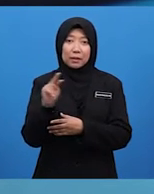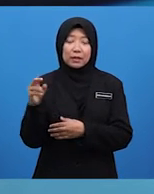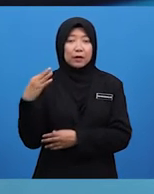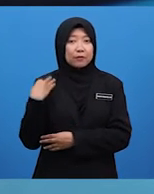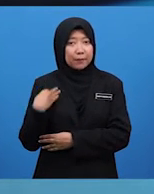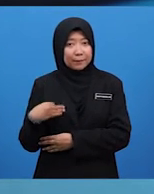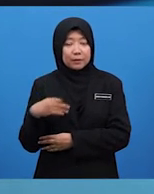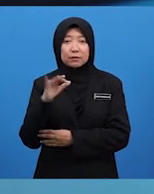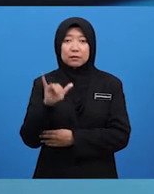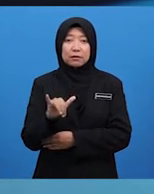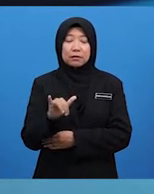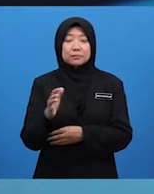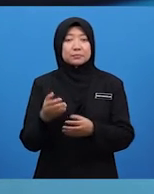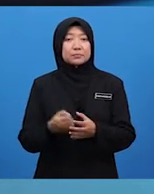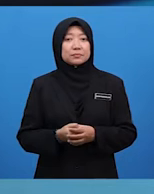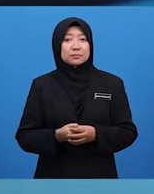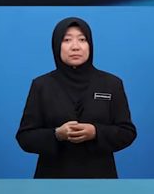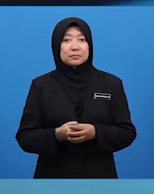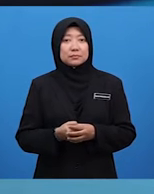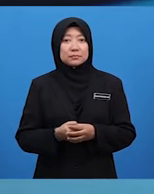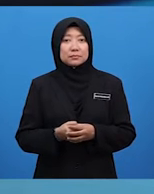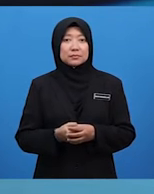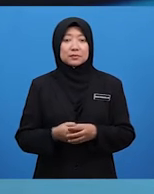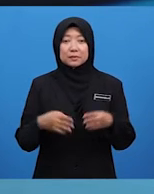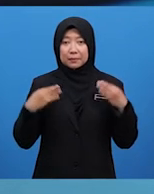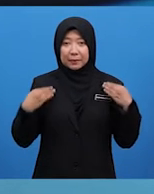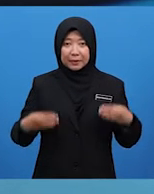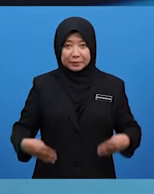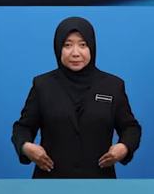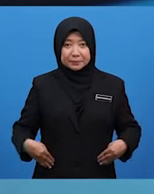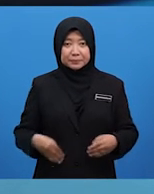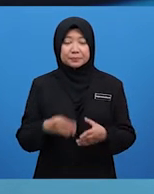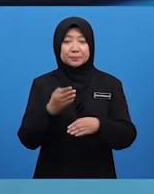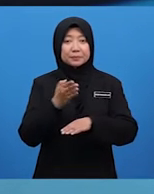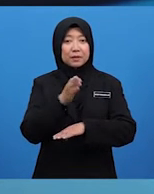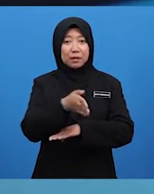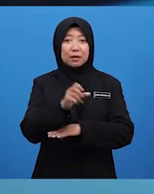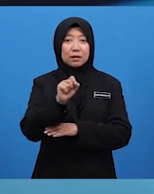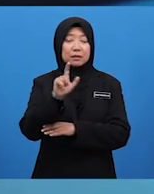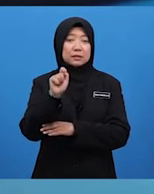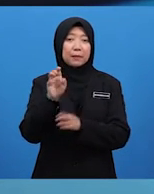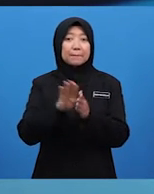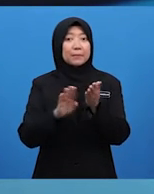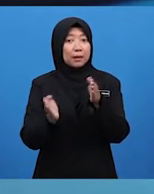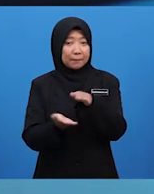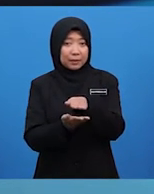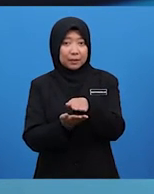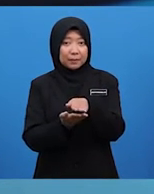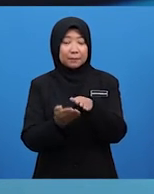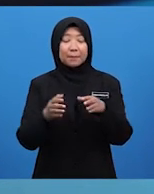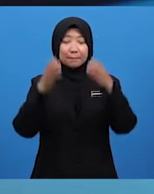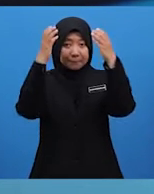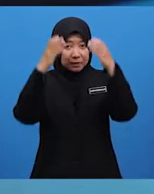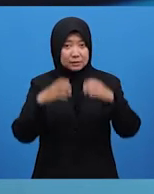fabrik yang terdiri daripada badan, belah slip berlapik,